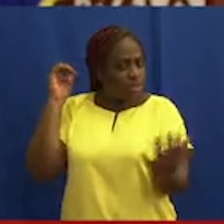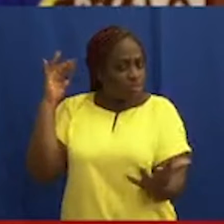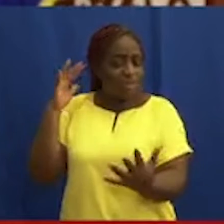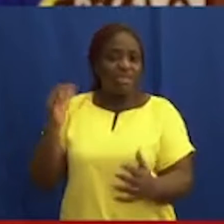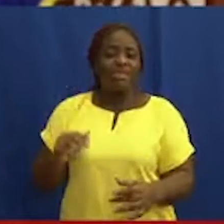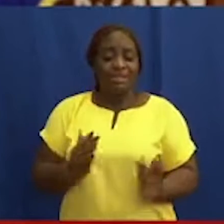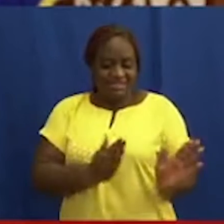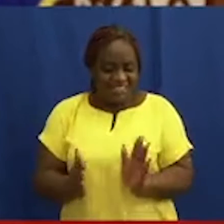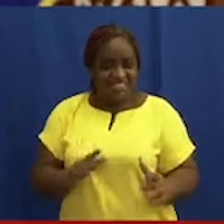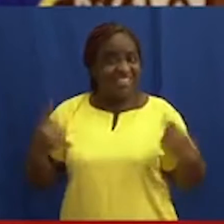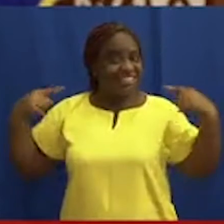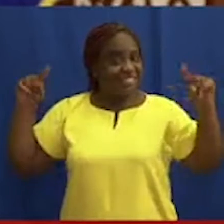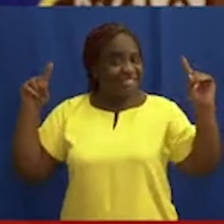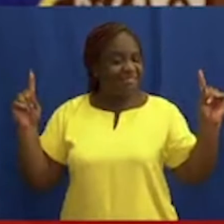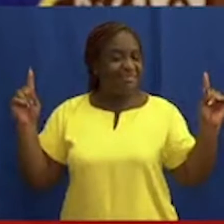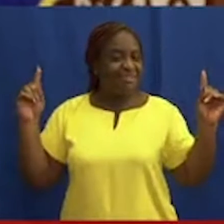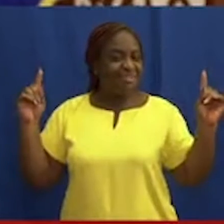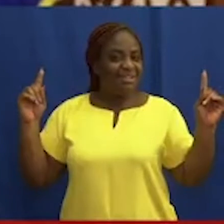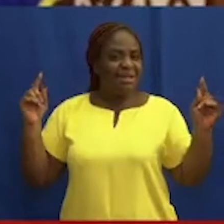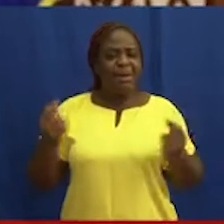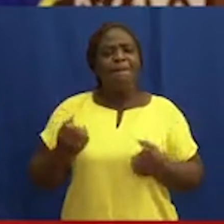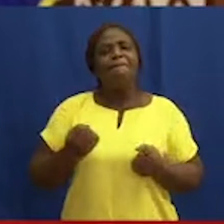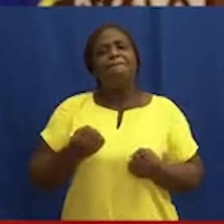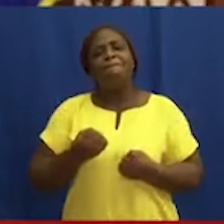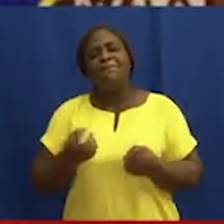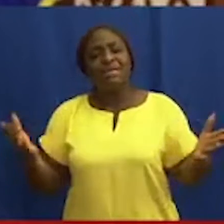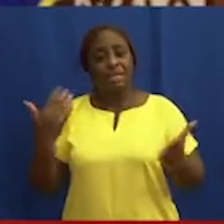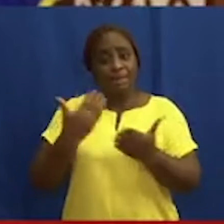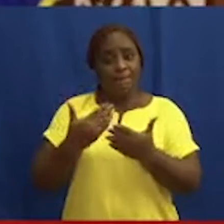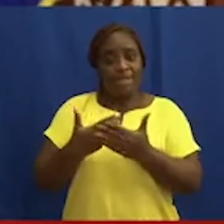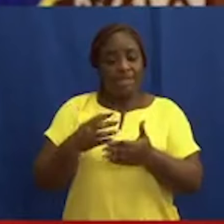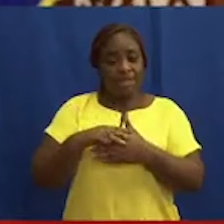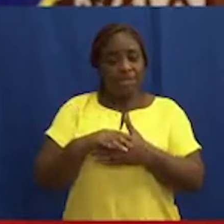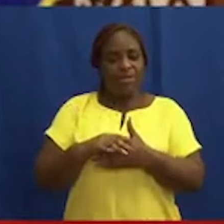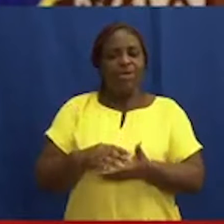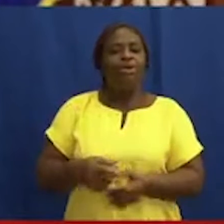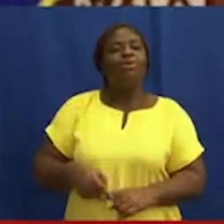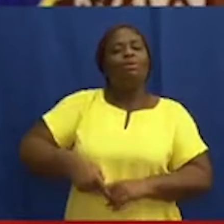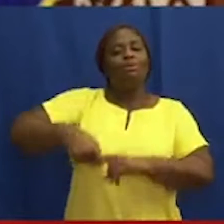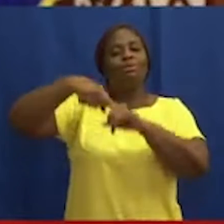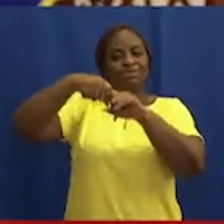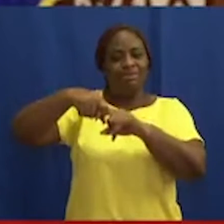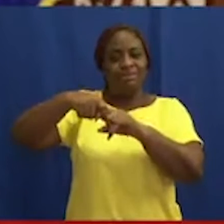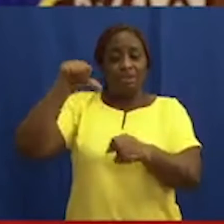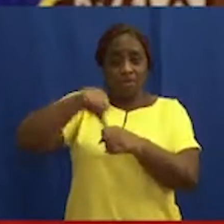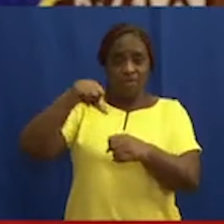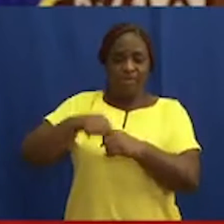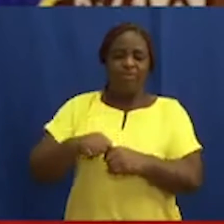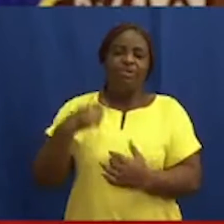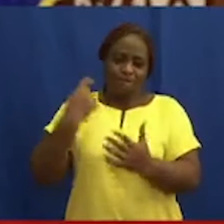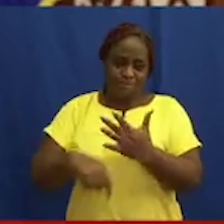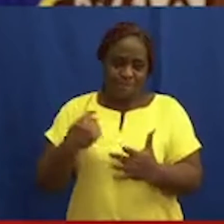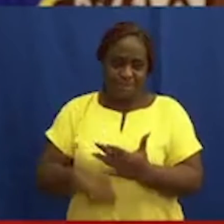wa'annan kayayyakin. Ina musu albishir da cewa dukanmu muna cikin wannan